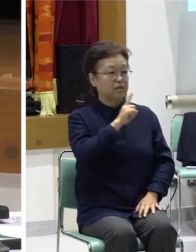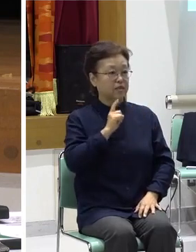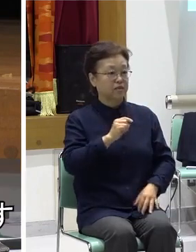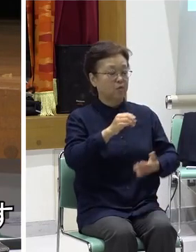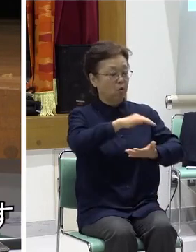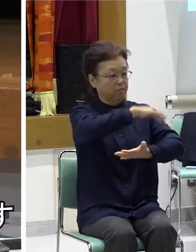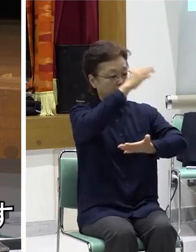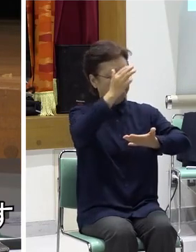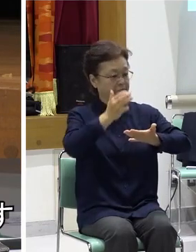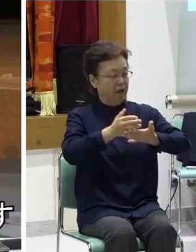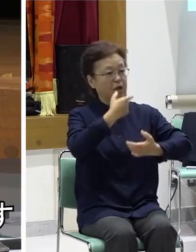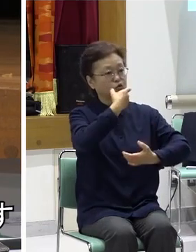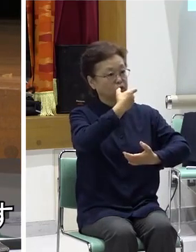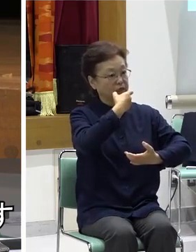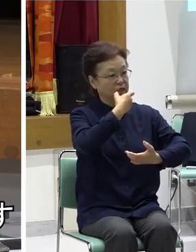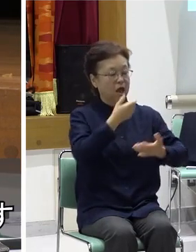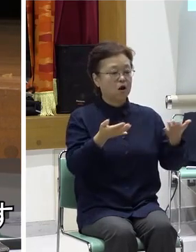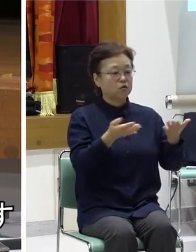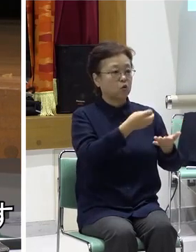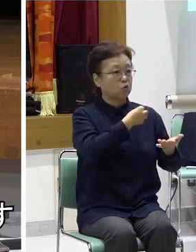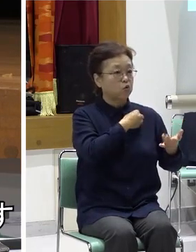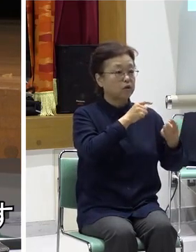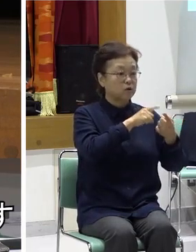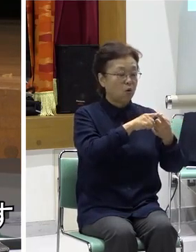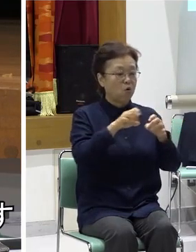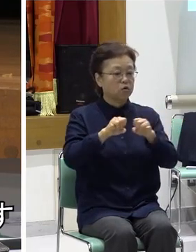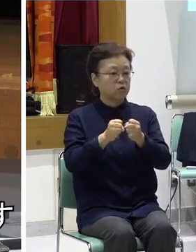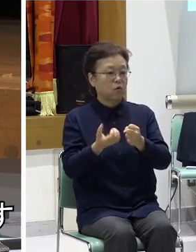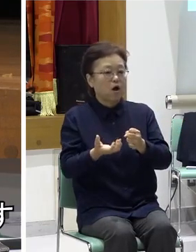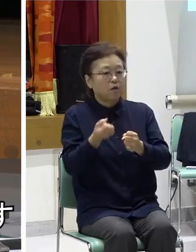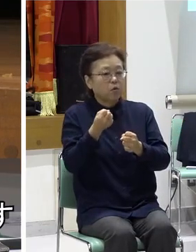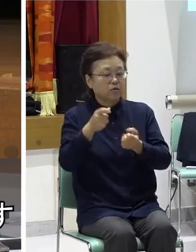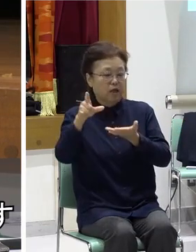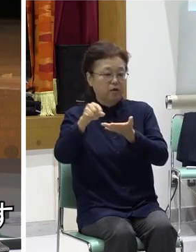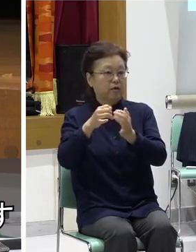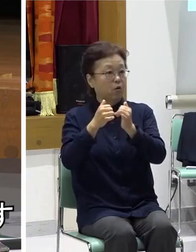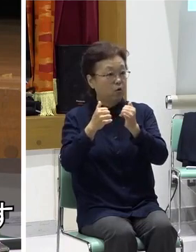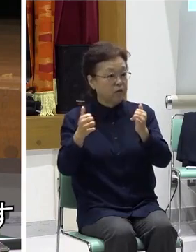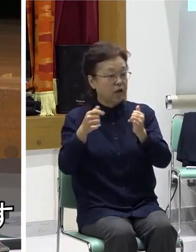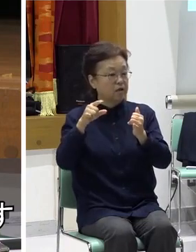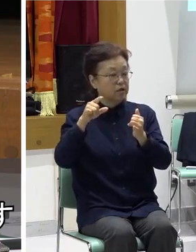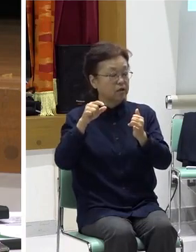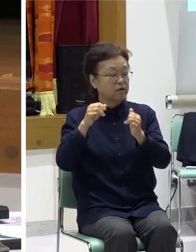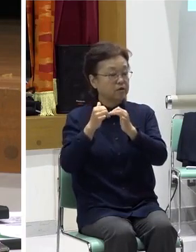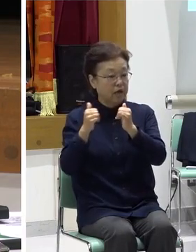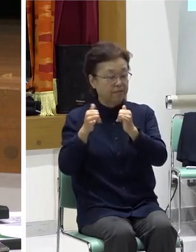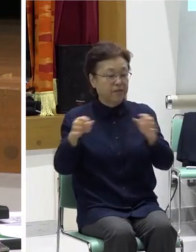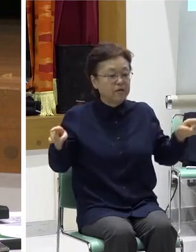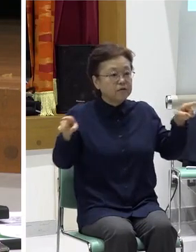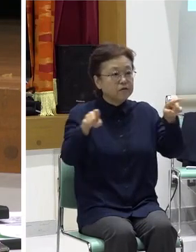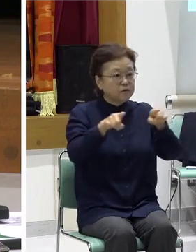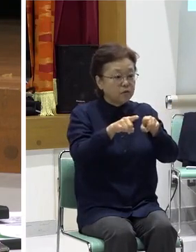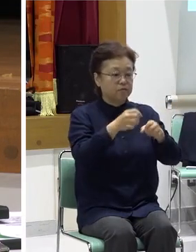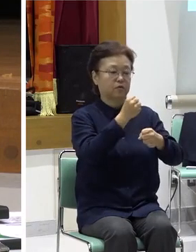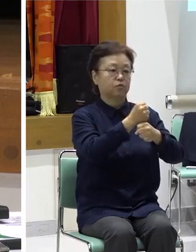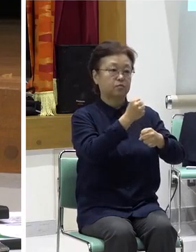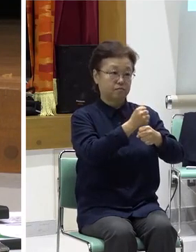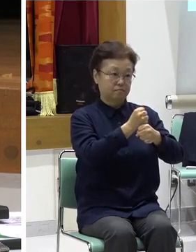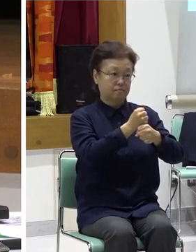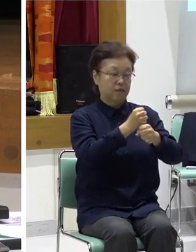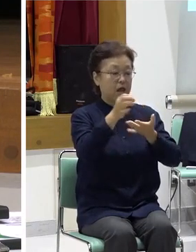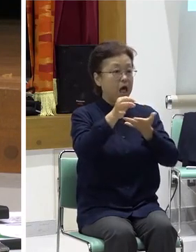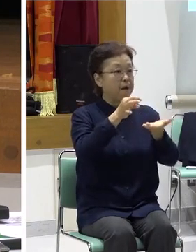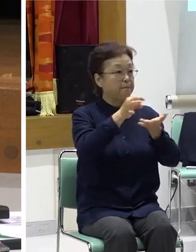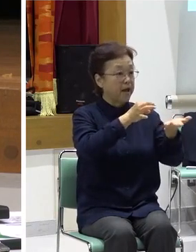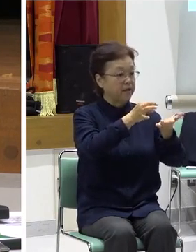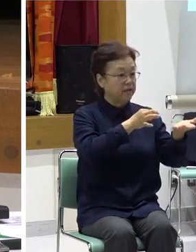を、職員と障害のある利用者さんと一緒になって作ってるっていうところです。で、販売の方も、